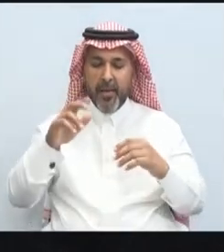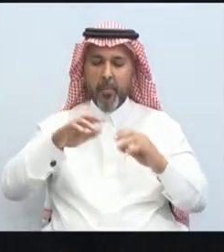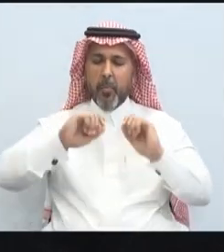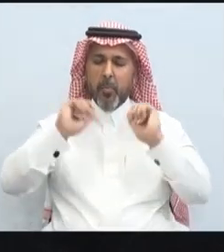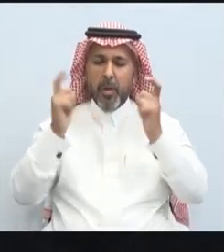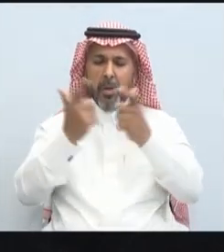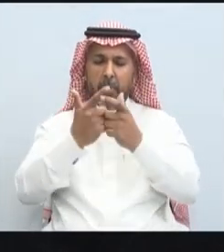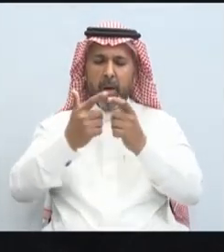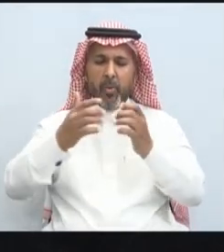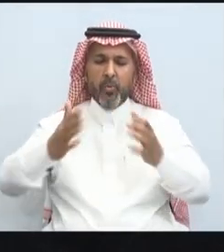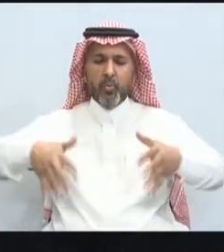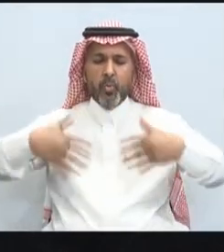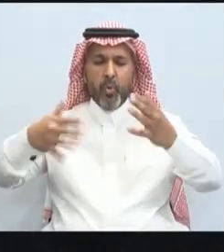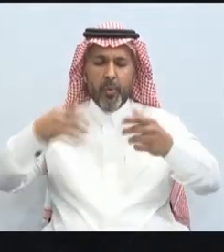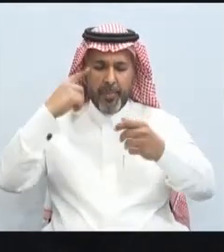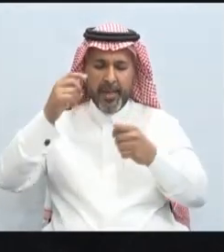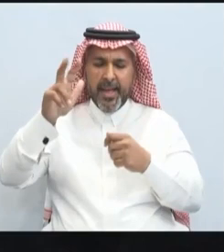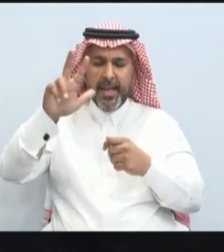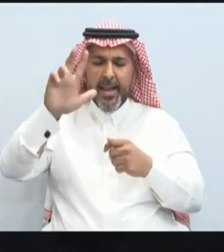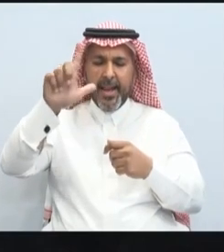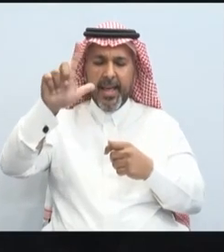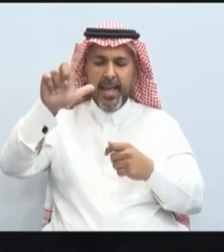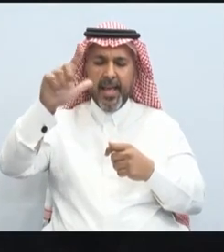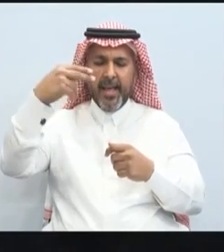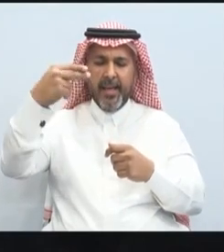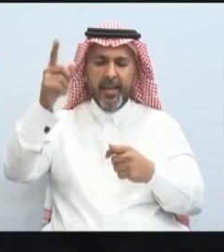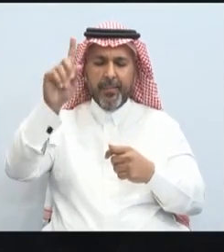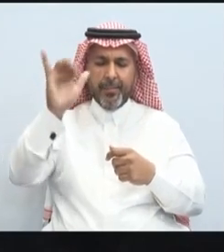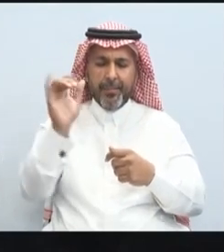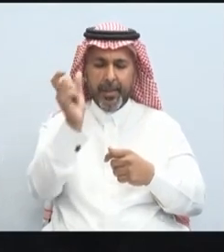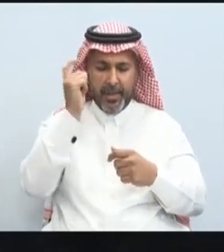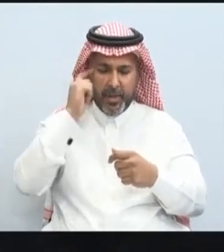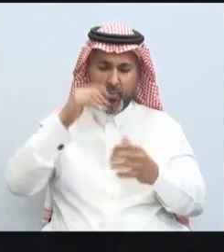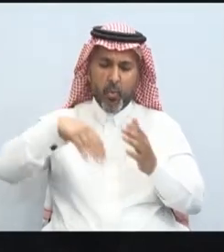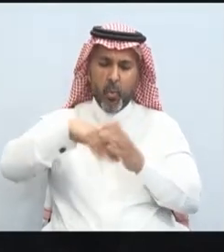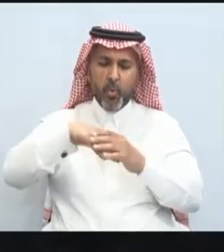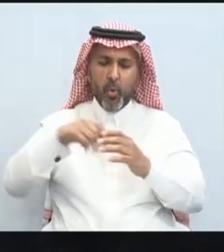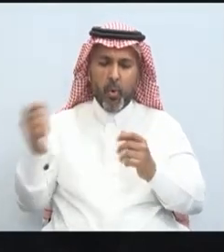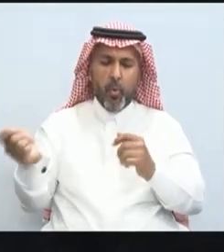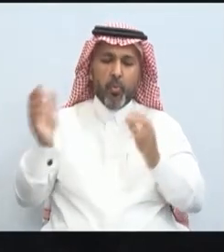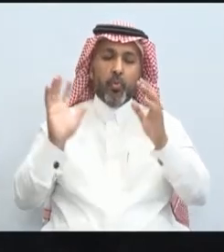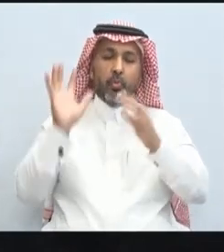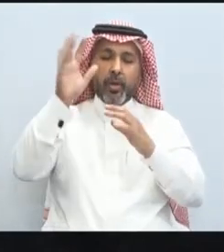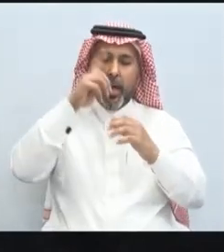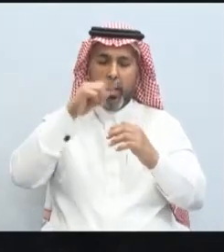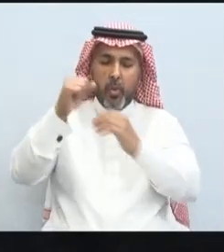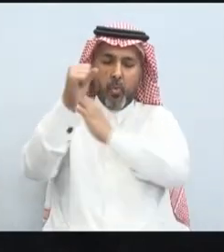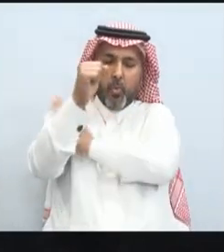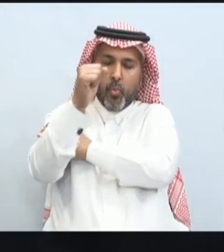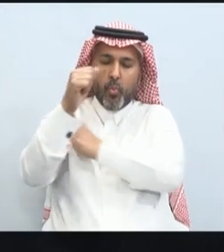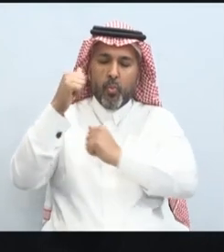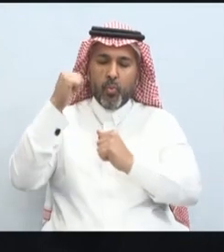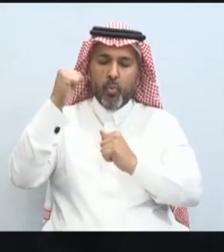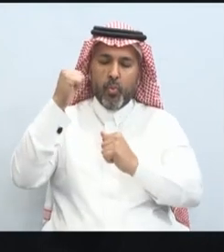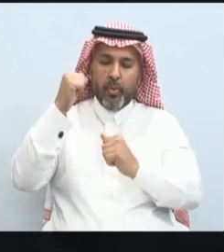لاعبيه تنس المحترمين رياضيون نفكر هل نستطيع ان ناتي بنتيجه